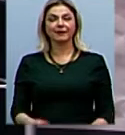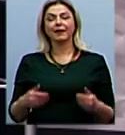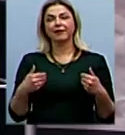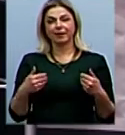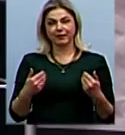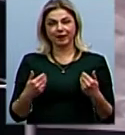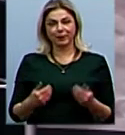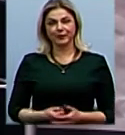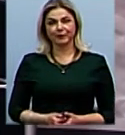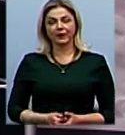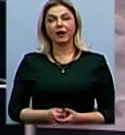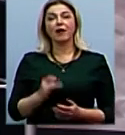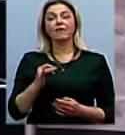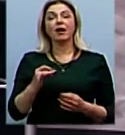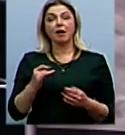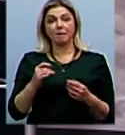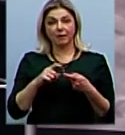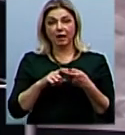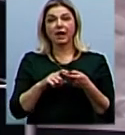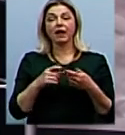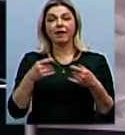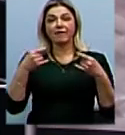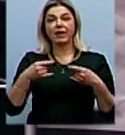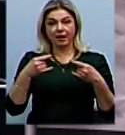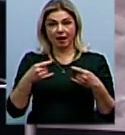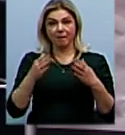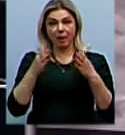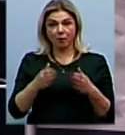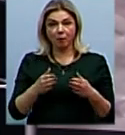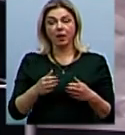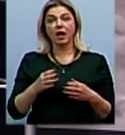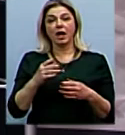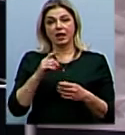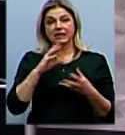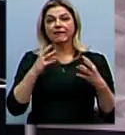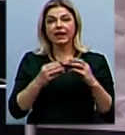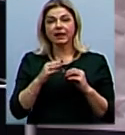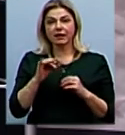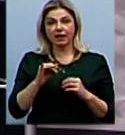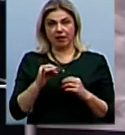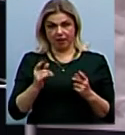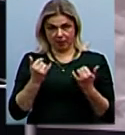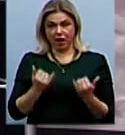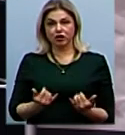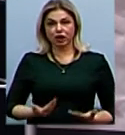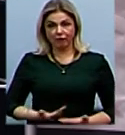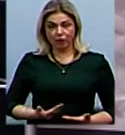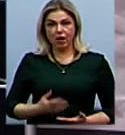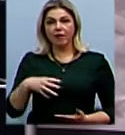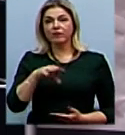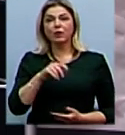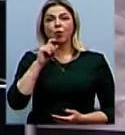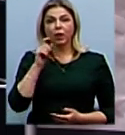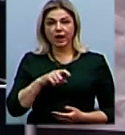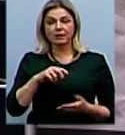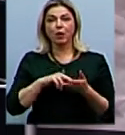Вітаємо. В прямому ефірі. В прямому ефірі «Звіти наживо». Це український проєкт. Протягом цього